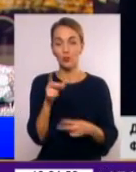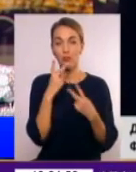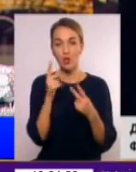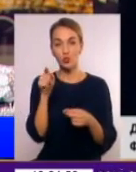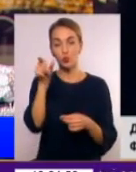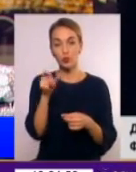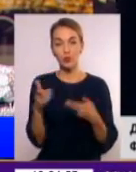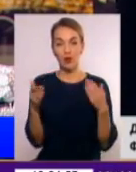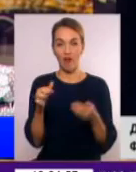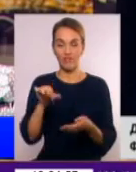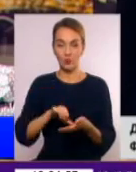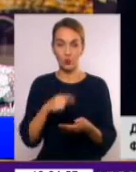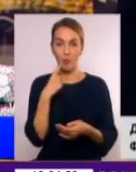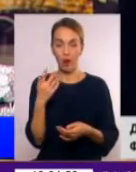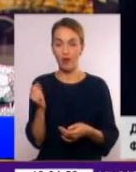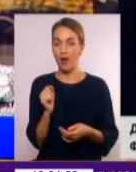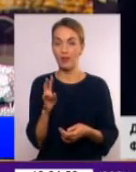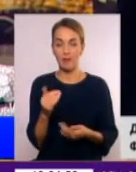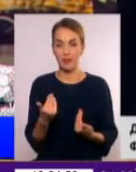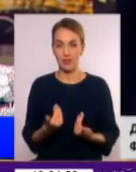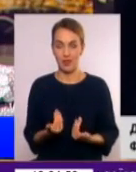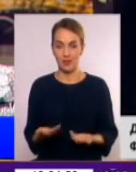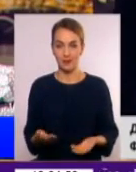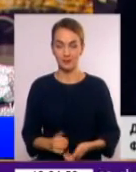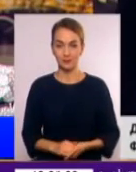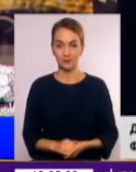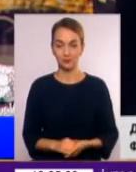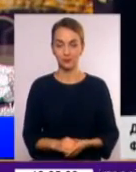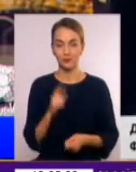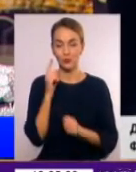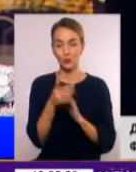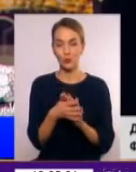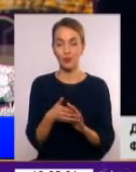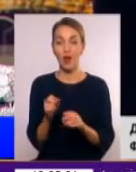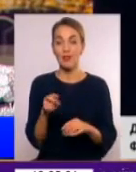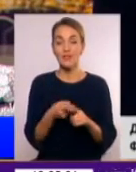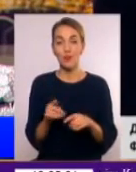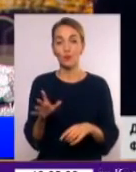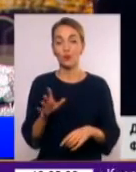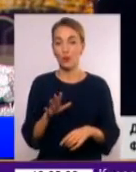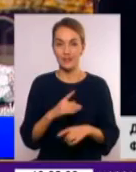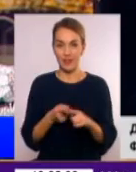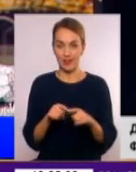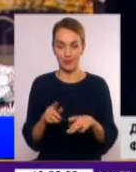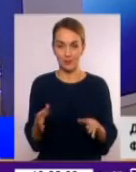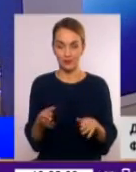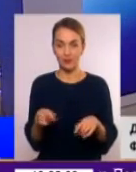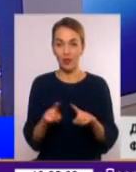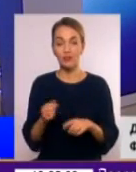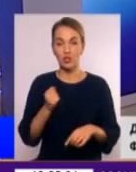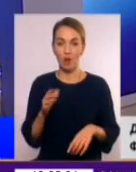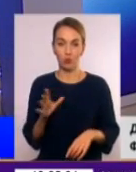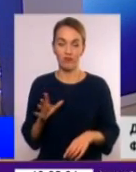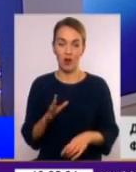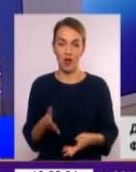ту людину, яка виступає, а не мене. Ну, бачите, зрозуміли, я пізнав. Але це було, ну, це не було б, ну, так, на жаль, буває